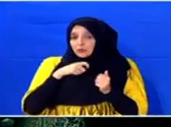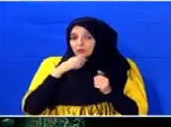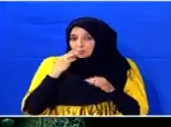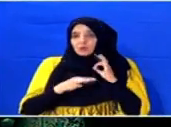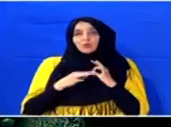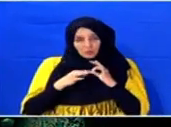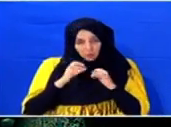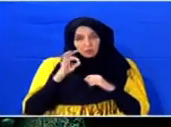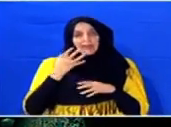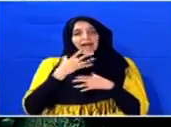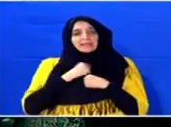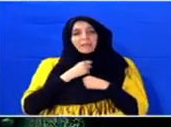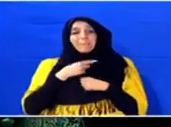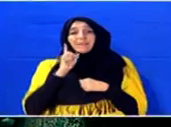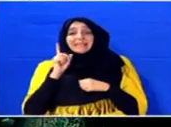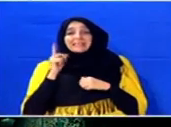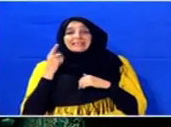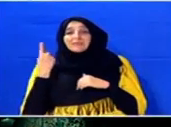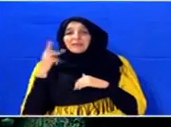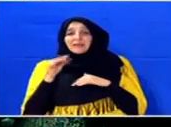الزوجه الثانيه هذا